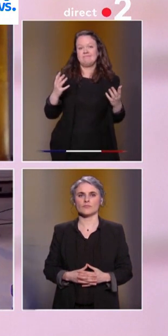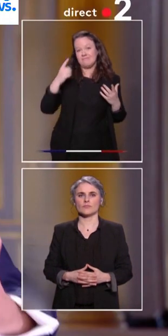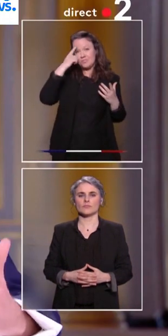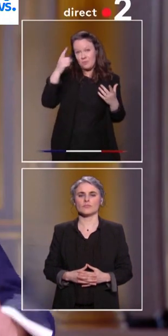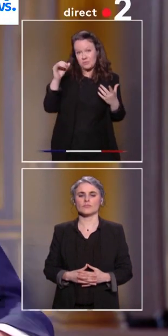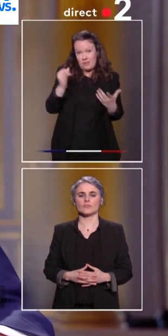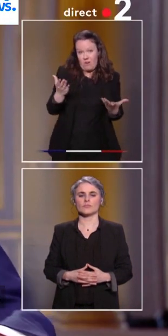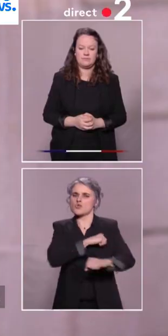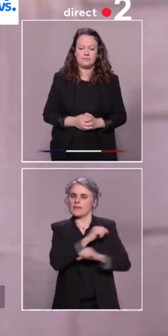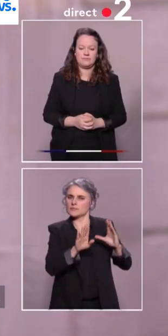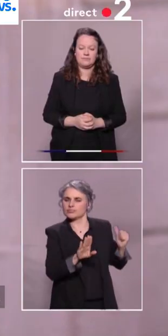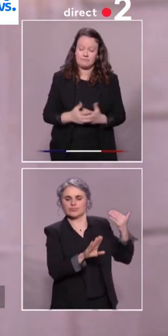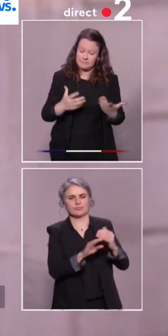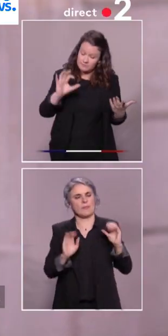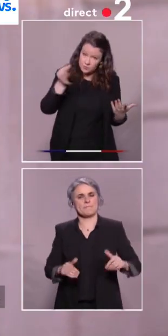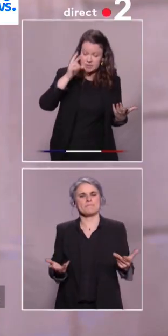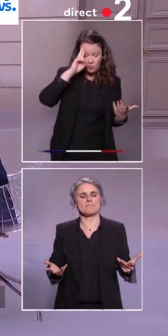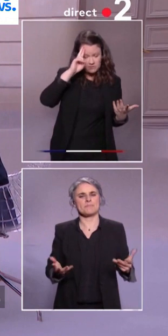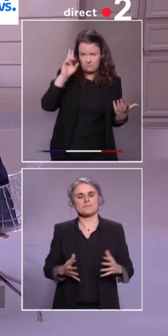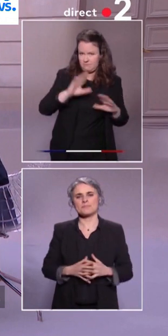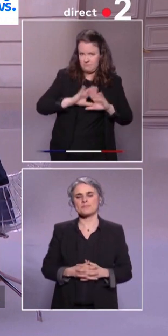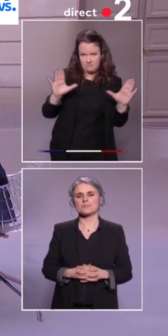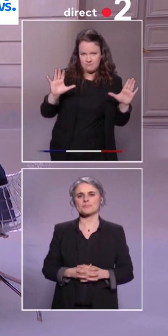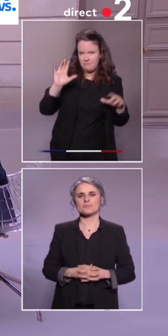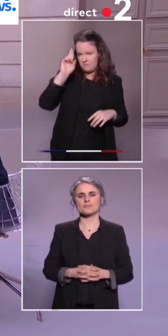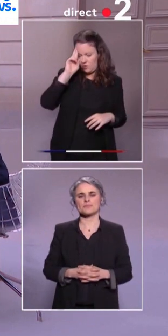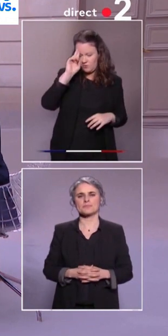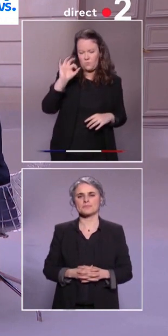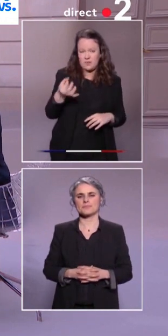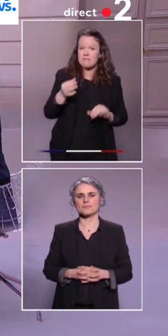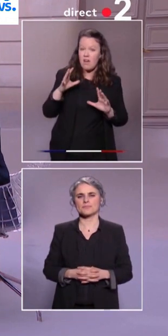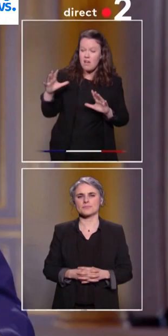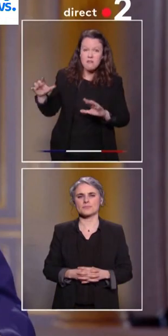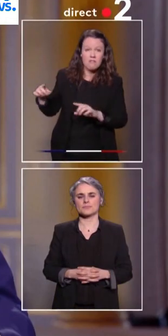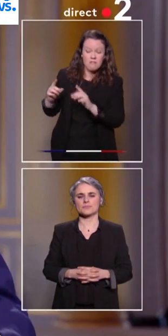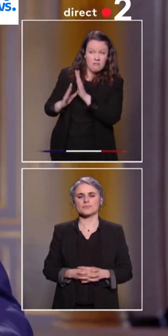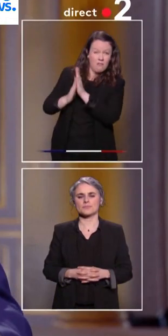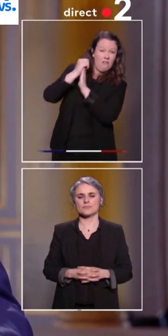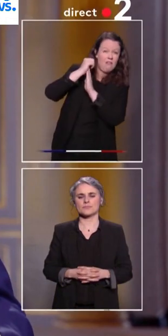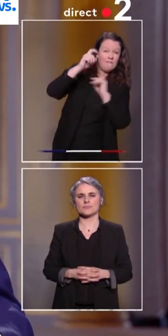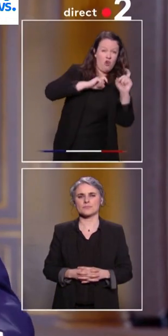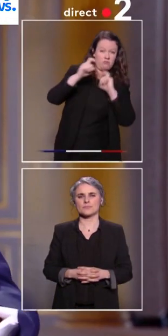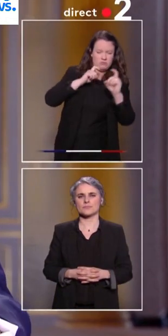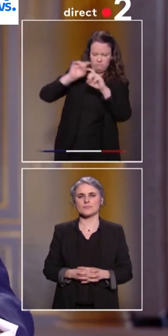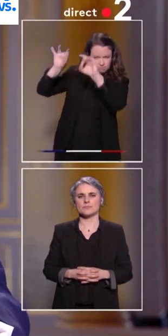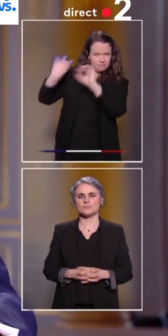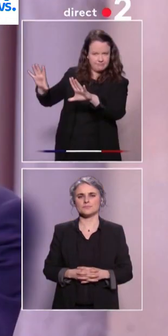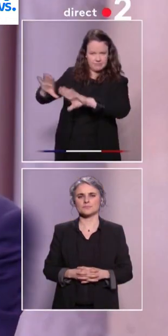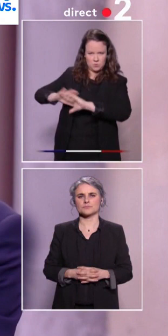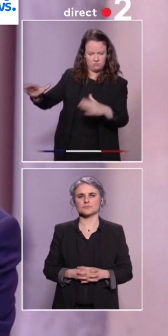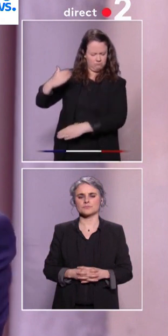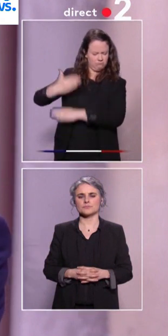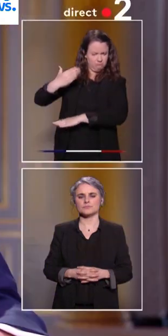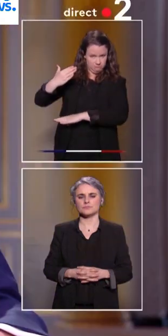qu'on se remette autour de la table. On ne tolérera aucun débordement. On fera en sorte qu'une vie la plus normale possible puisse reprendre face à ceux qui bloquent à